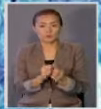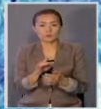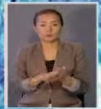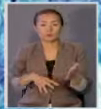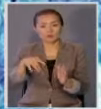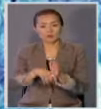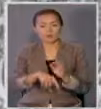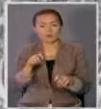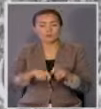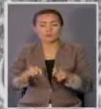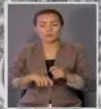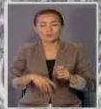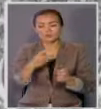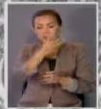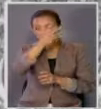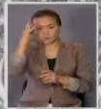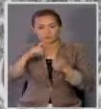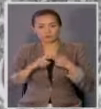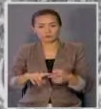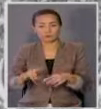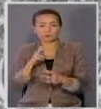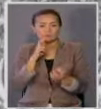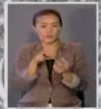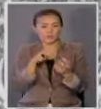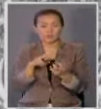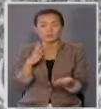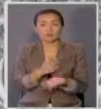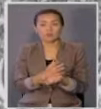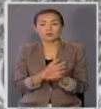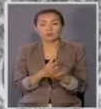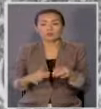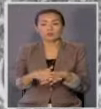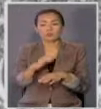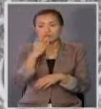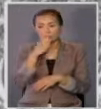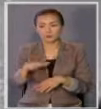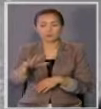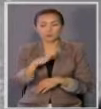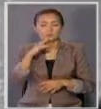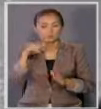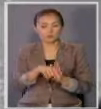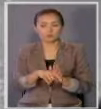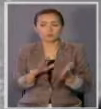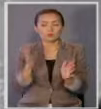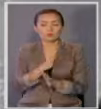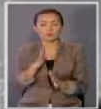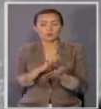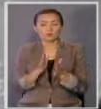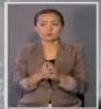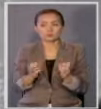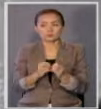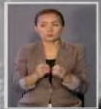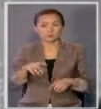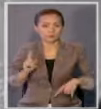Бельгии весной прошлого года. По мнению ученых, хотя коронавирус заразил грызунов, населяющих Европу, проникновение в местную природную экосистему